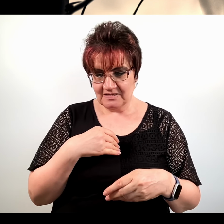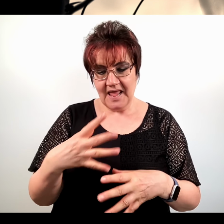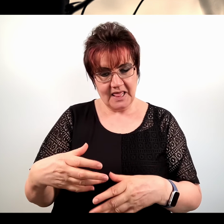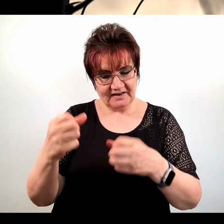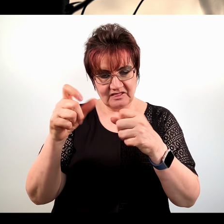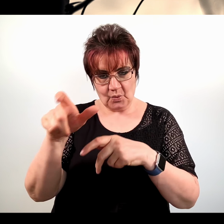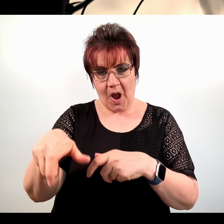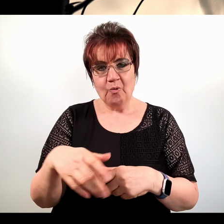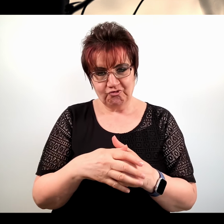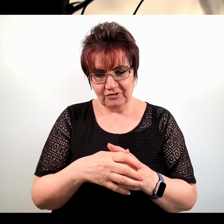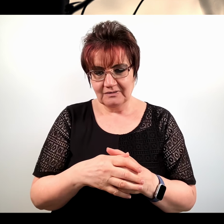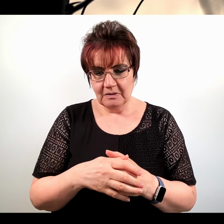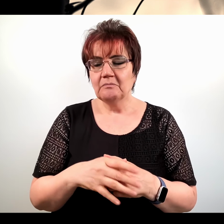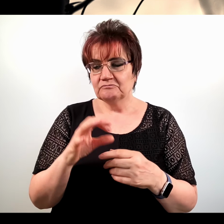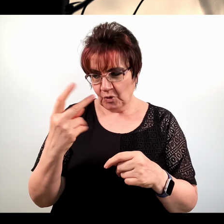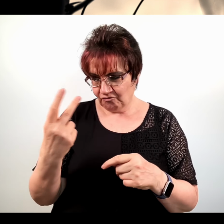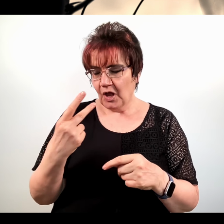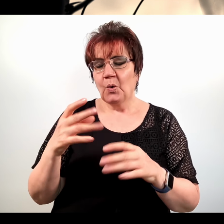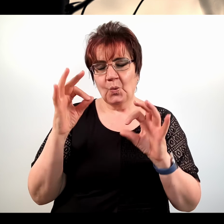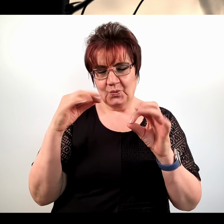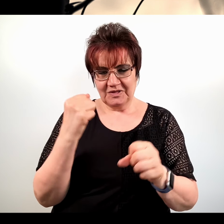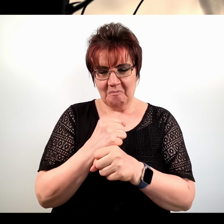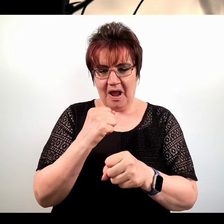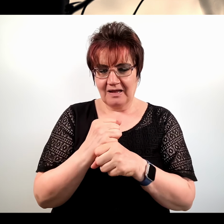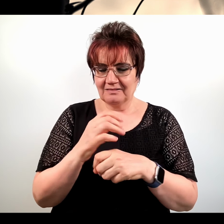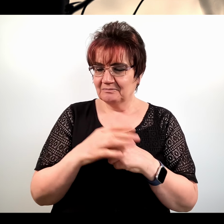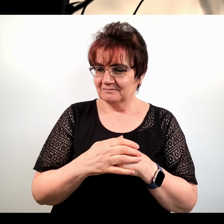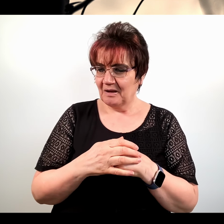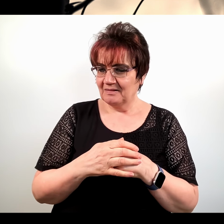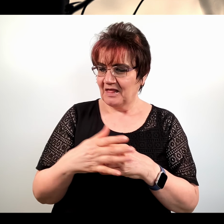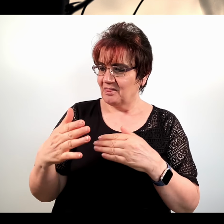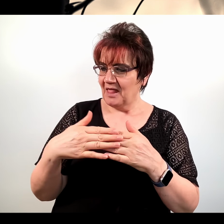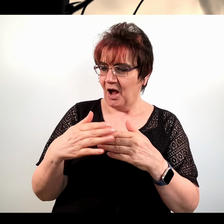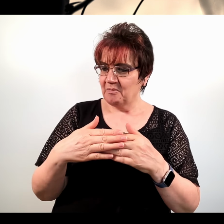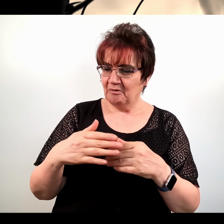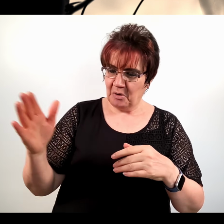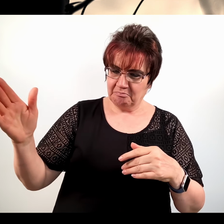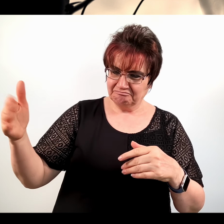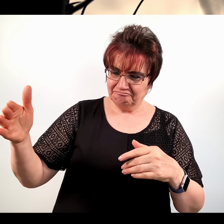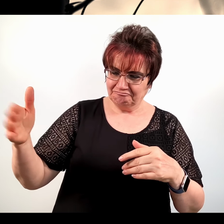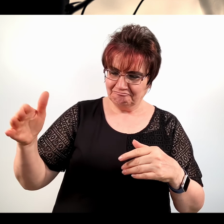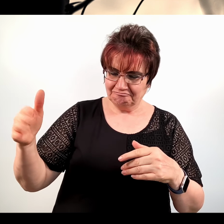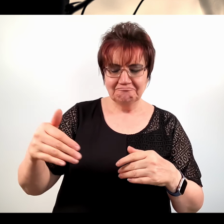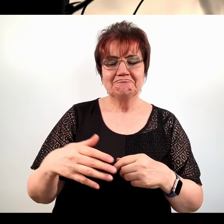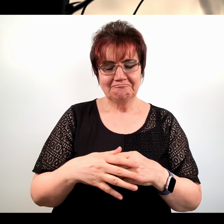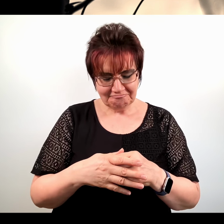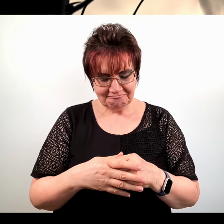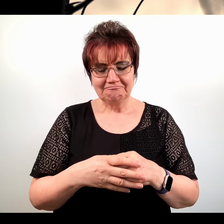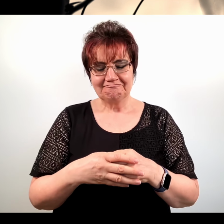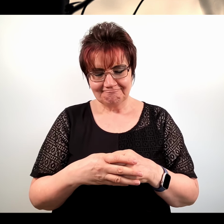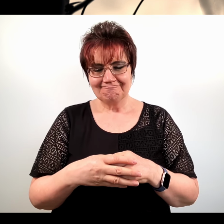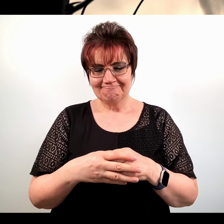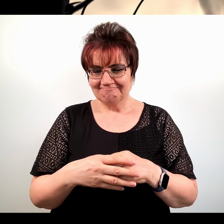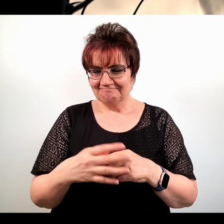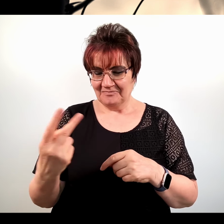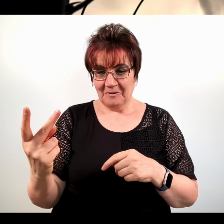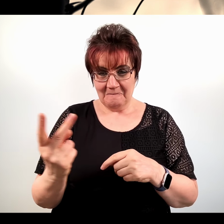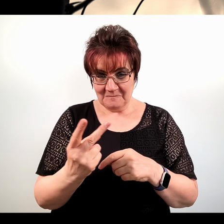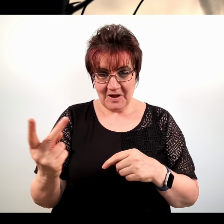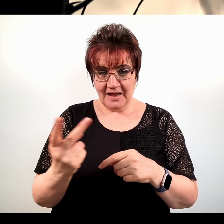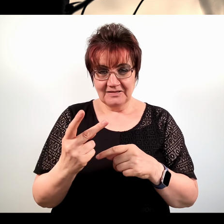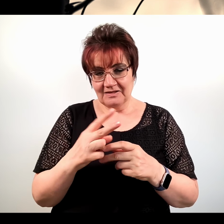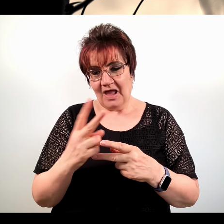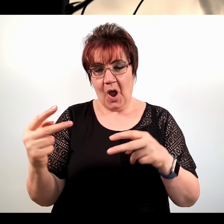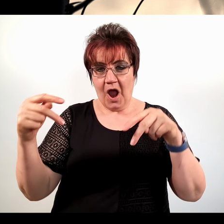haben wir doch ein gutes Werk getan!« und klopfte dem Nachbarn freundschaftlich auf seine Schulter. Die